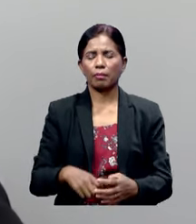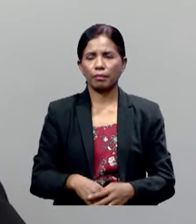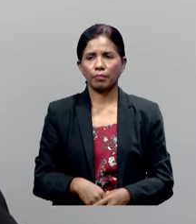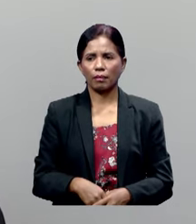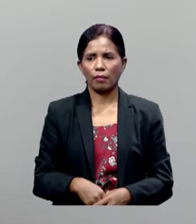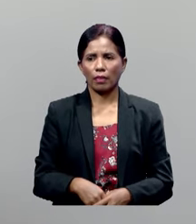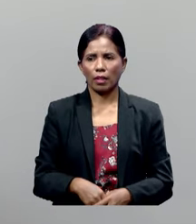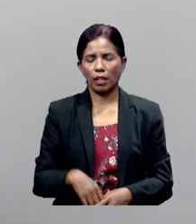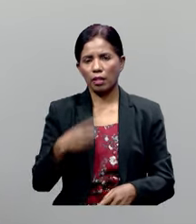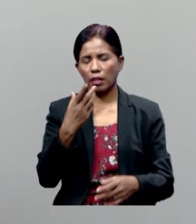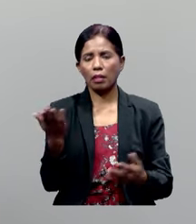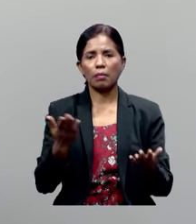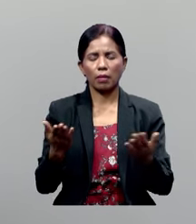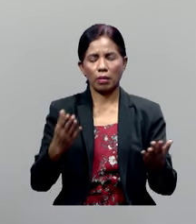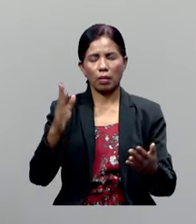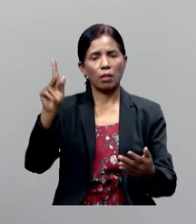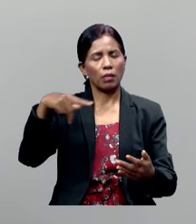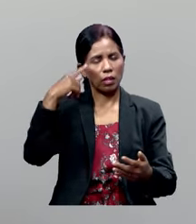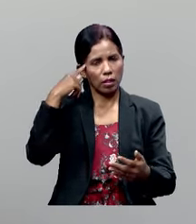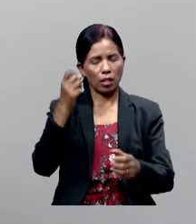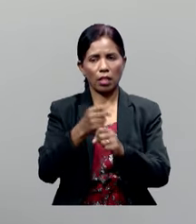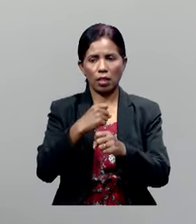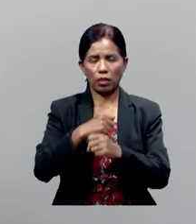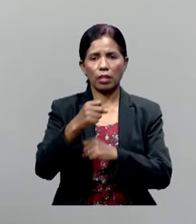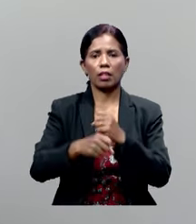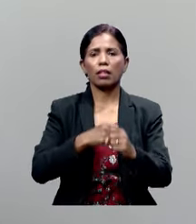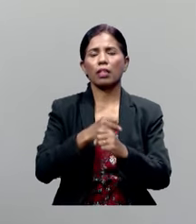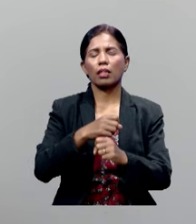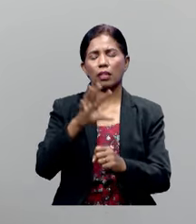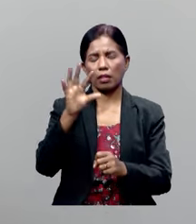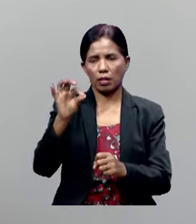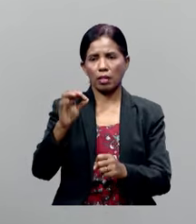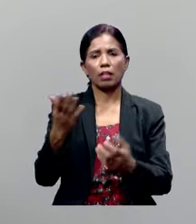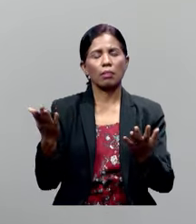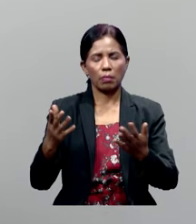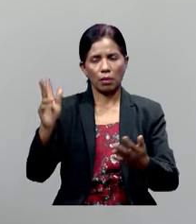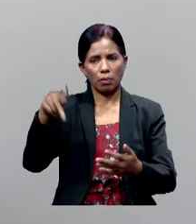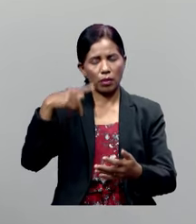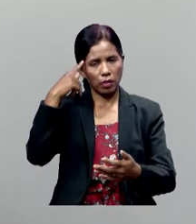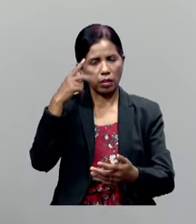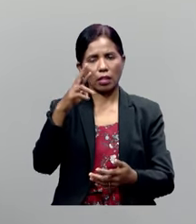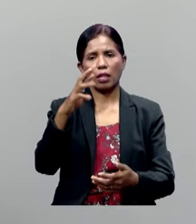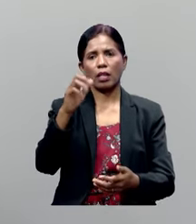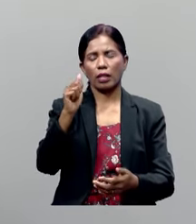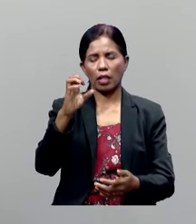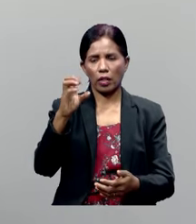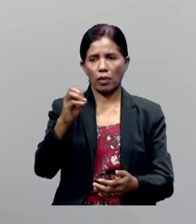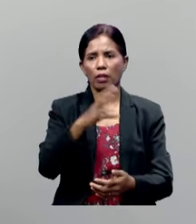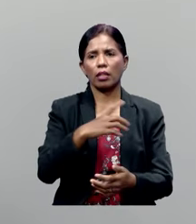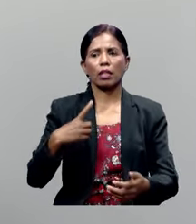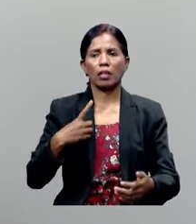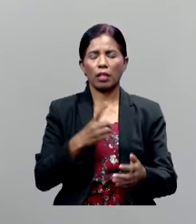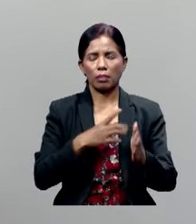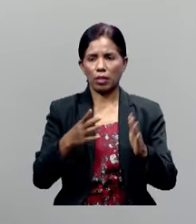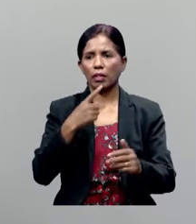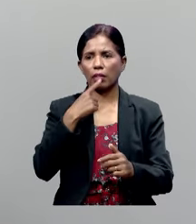ida nebe mak politika zems ni yang halau na durante no vianos ida nebe mak politika rayo ni yang ida ohen diputaru anisetur